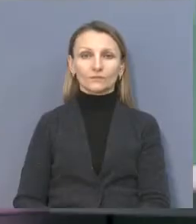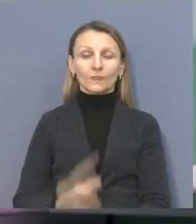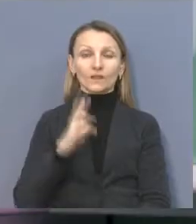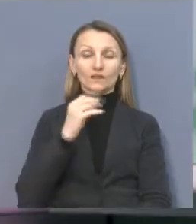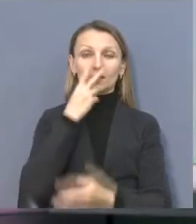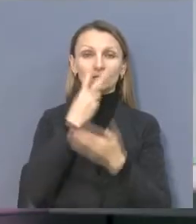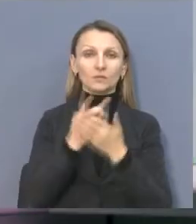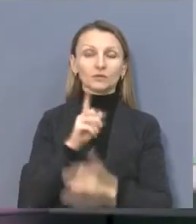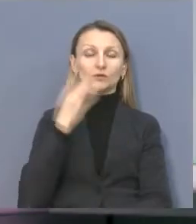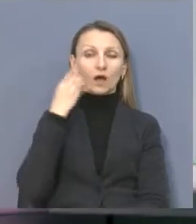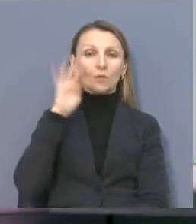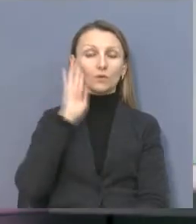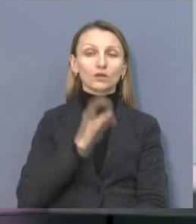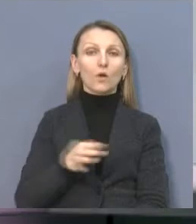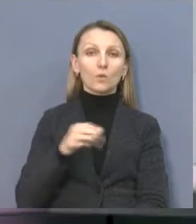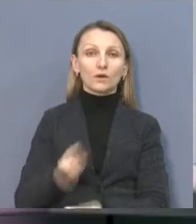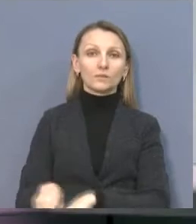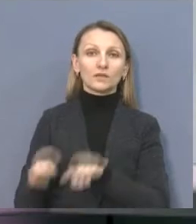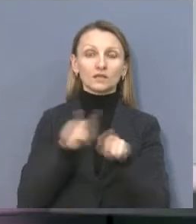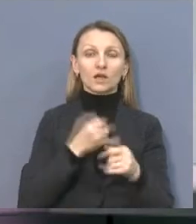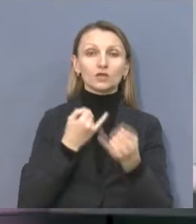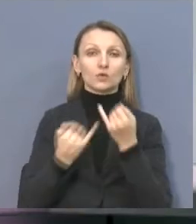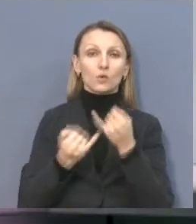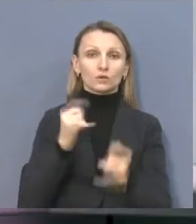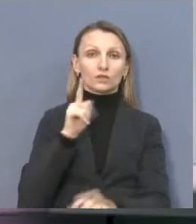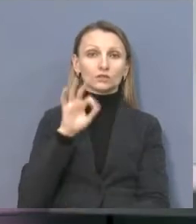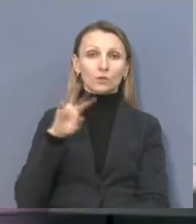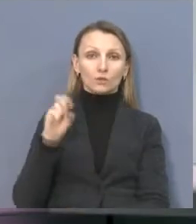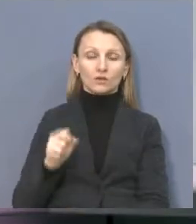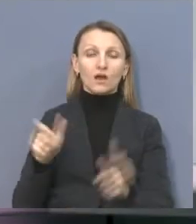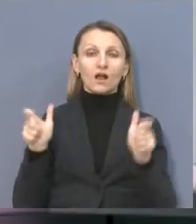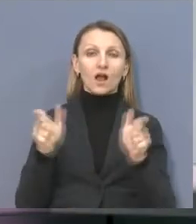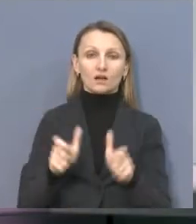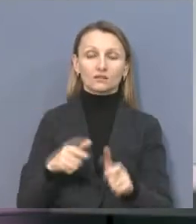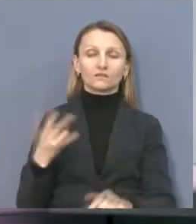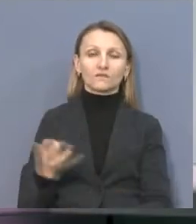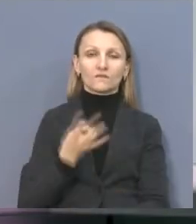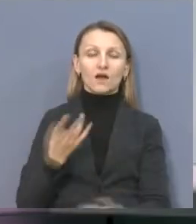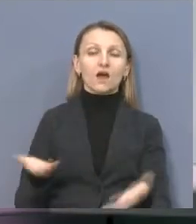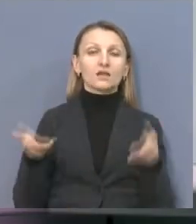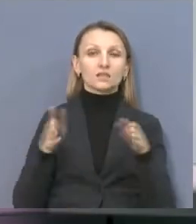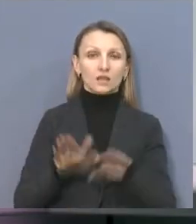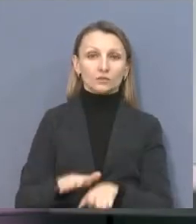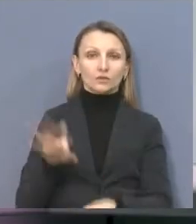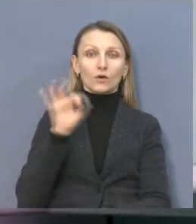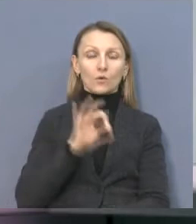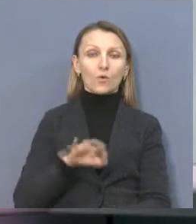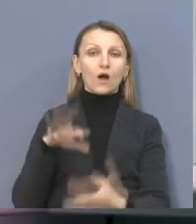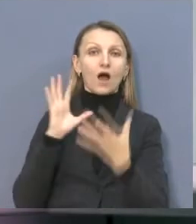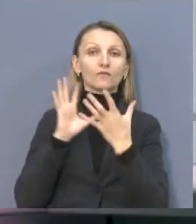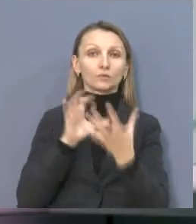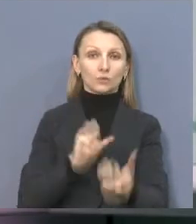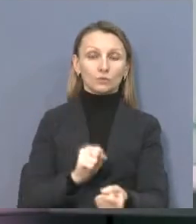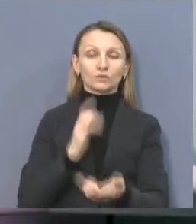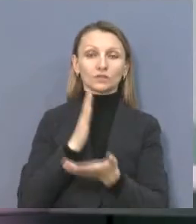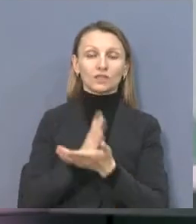на то что акмолинская область перешла в жёлтую зону карантинные меры по-прежнему актуальны вопросах пассажирских перевозок введены